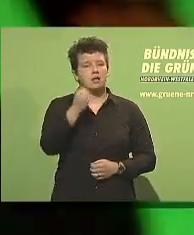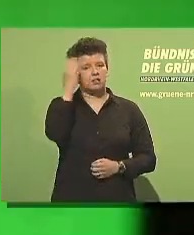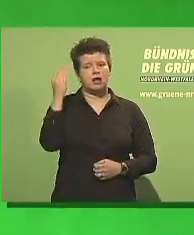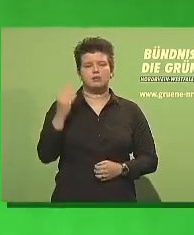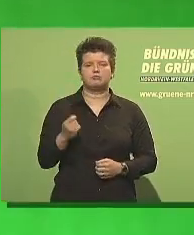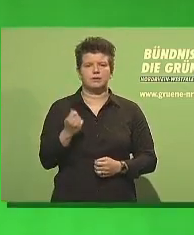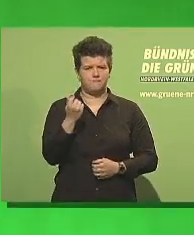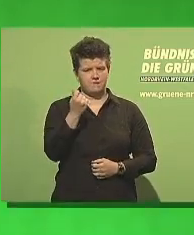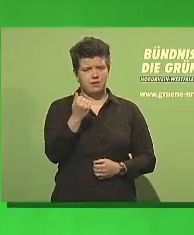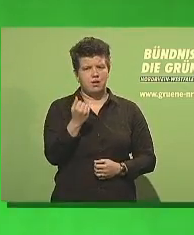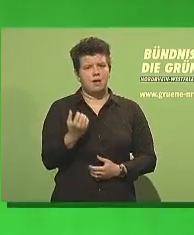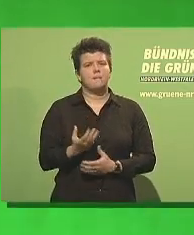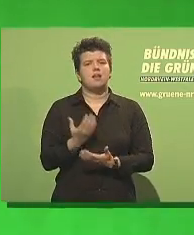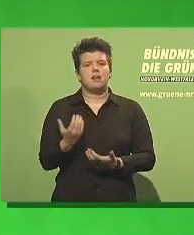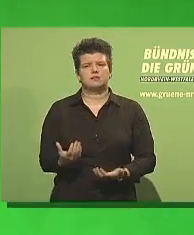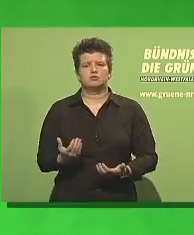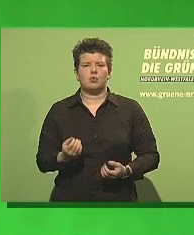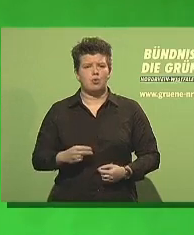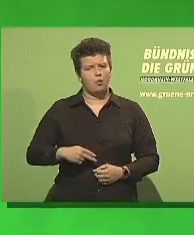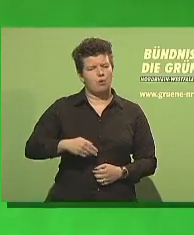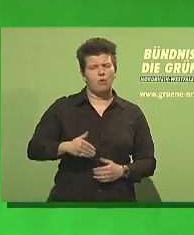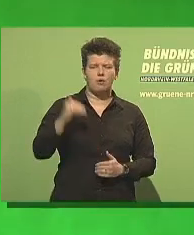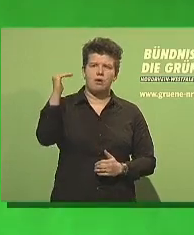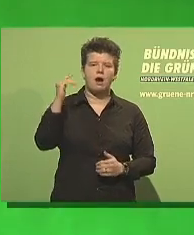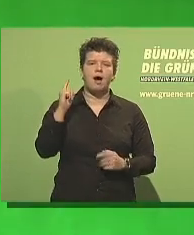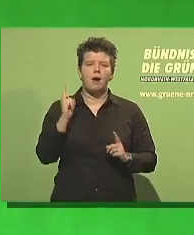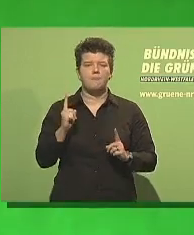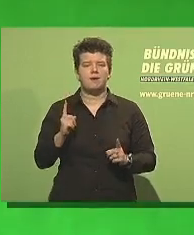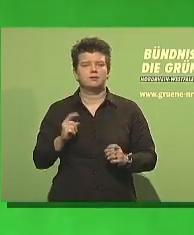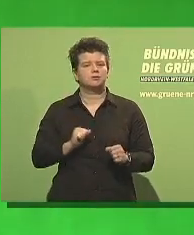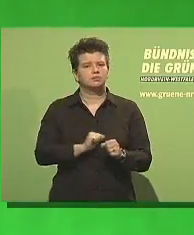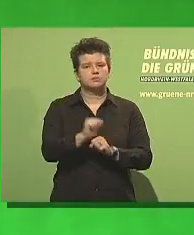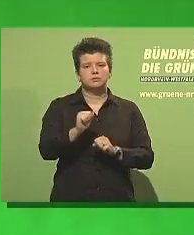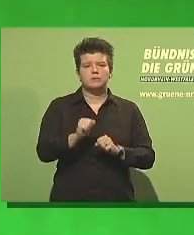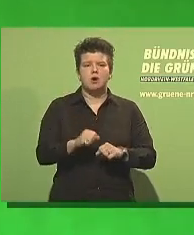im Rahmen der Banken- und Finanzkrise immer heftiger. Und ich